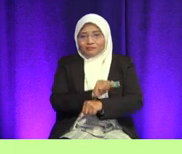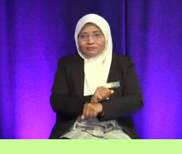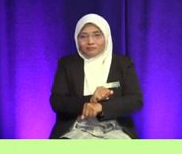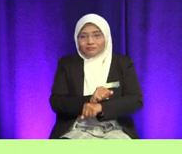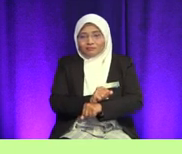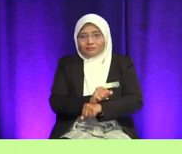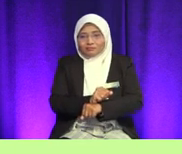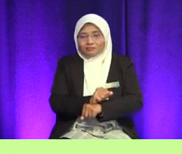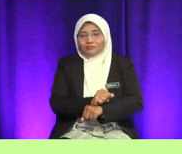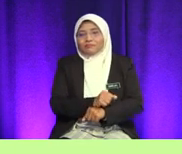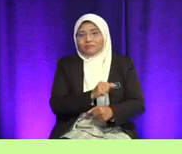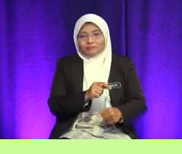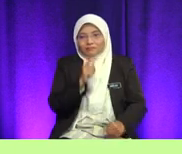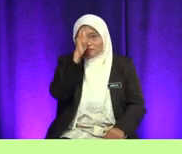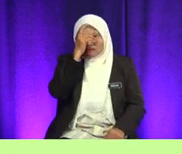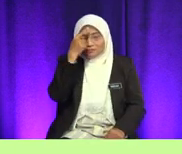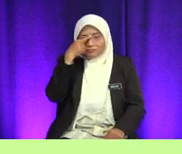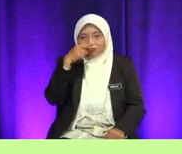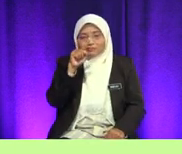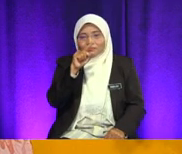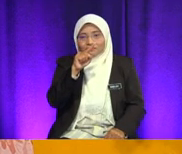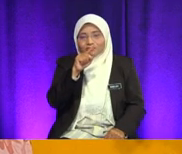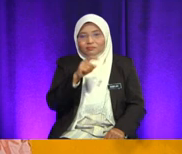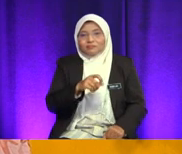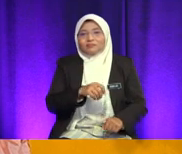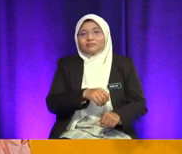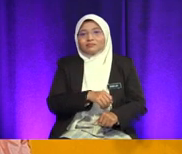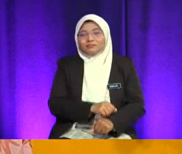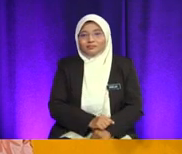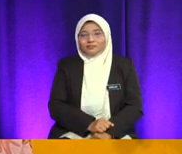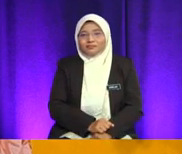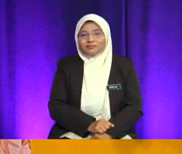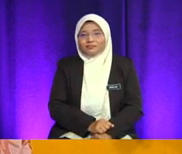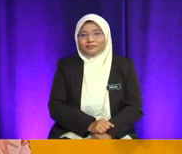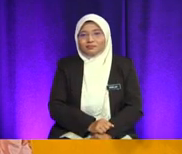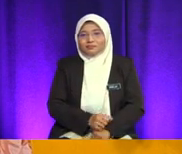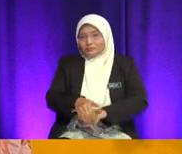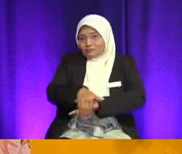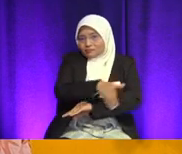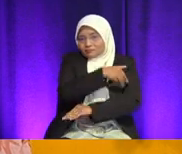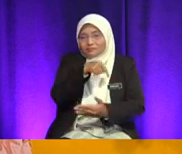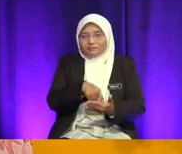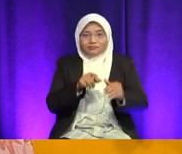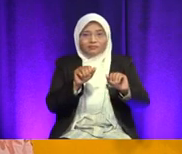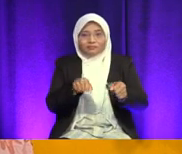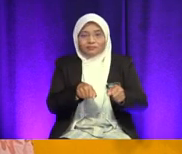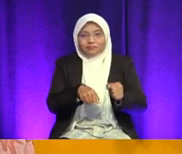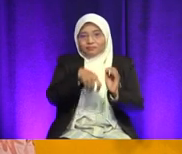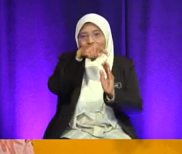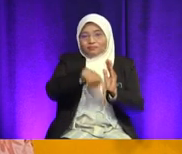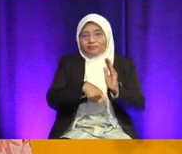yang diakui oleh PBB Simpan Dan ini membolehkan pembangunan